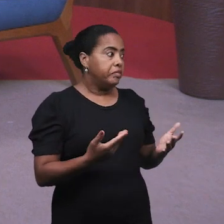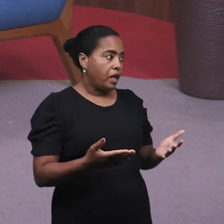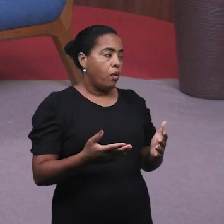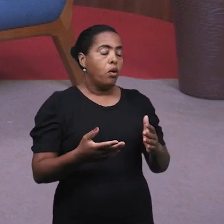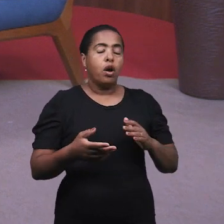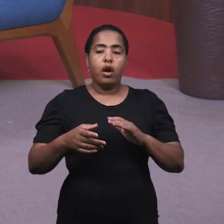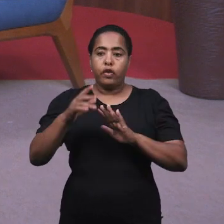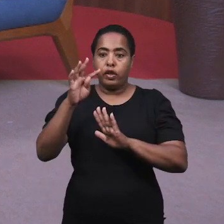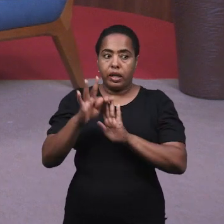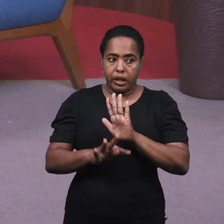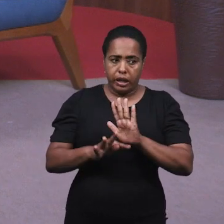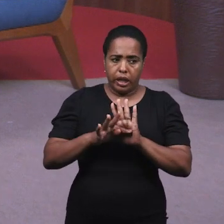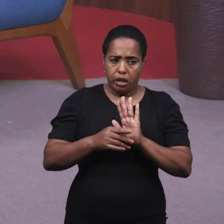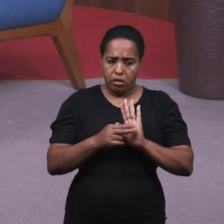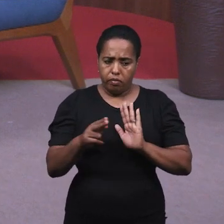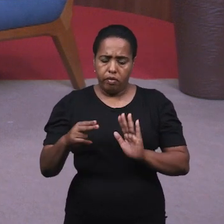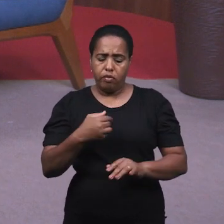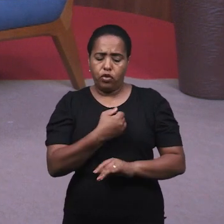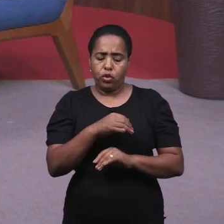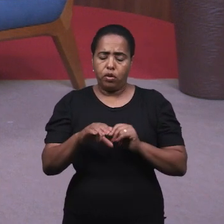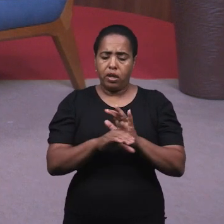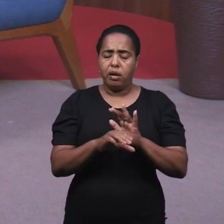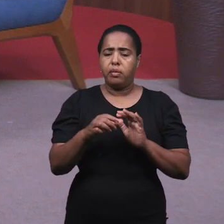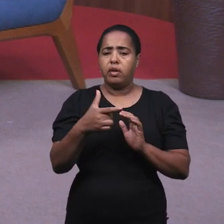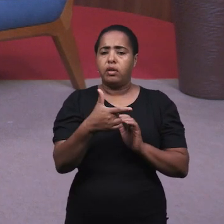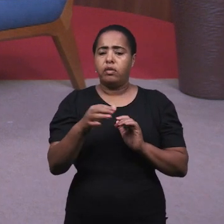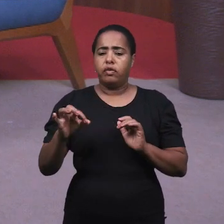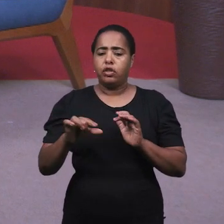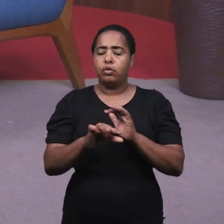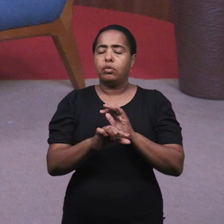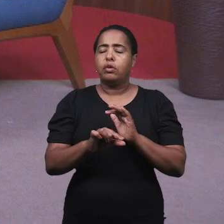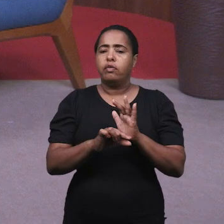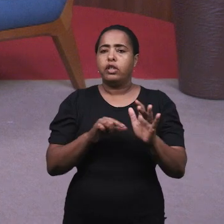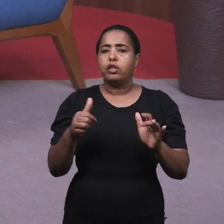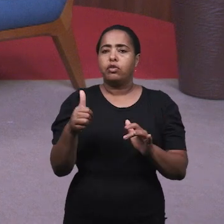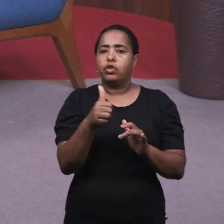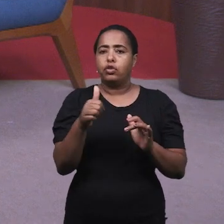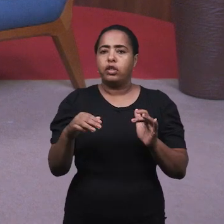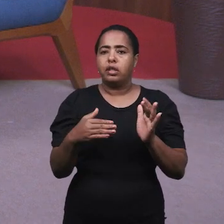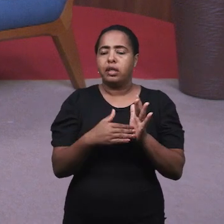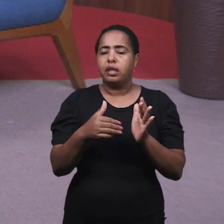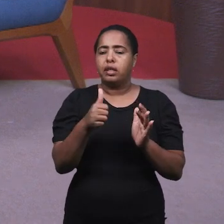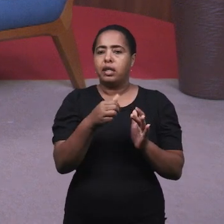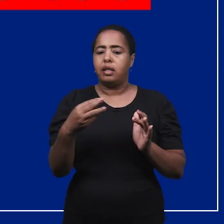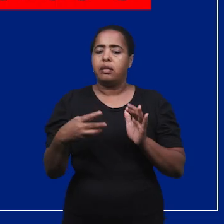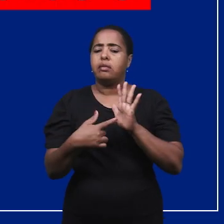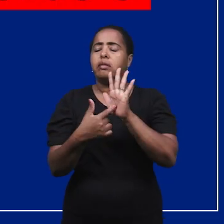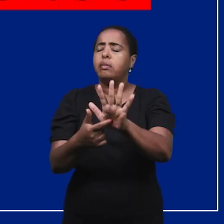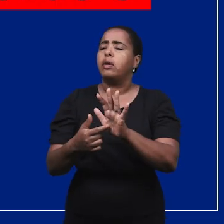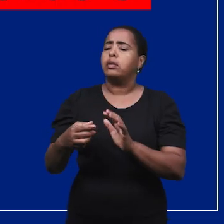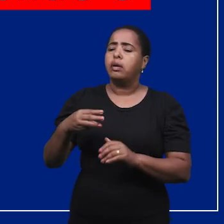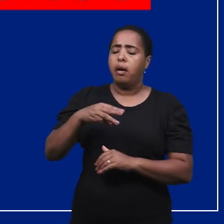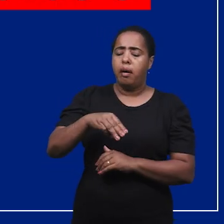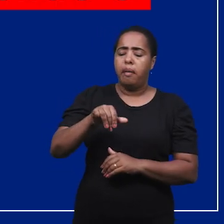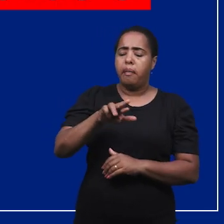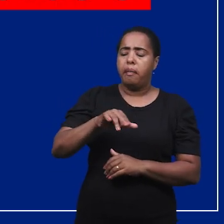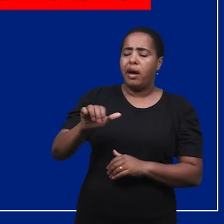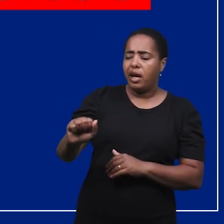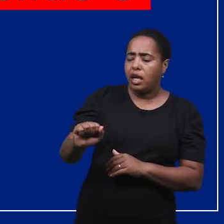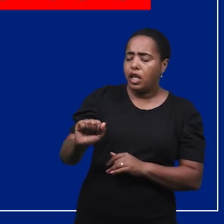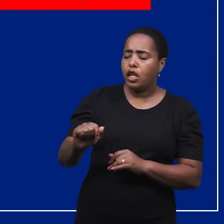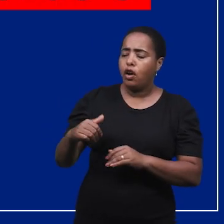D'abord, nous allons lire de 11 à 13, qui dit, et Marie était en train de pleurer dehors, à côté du